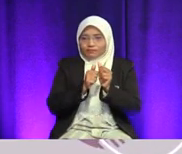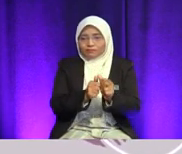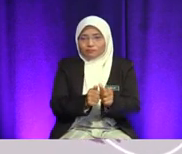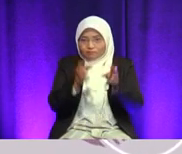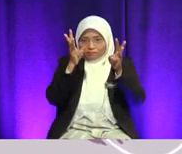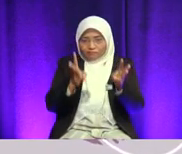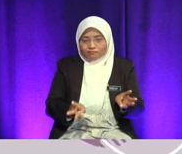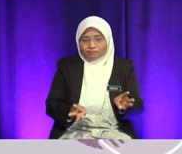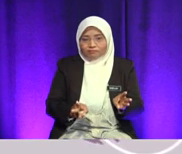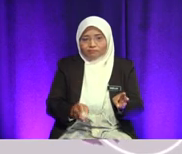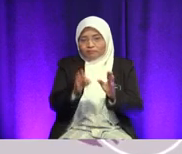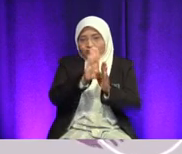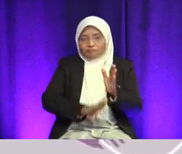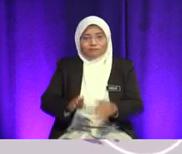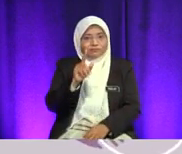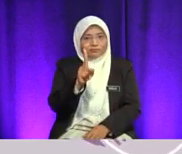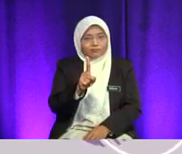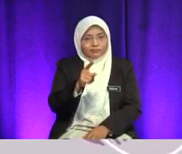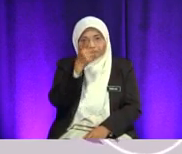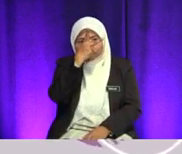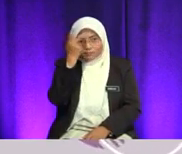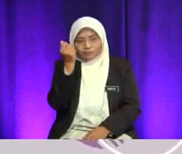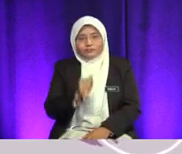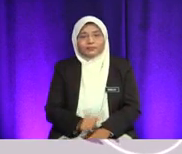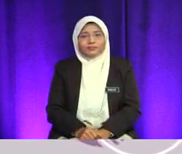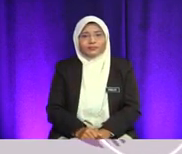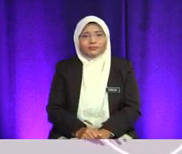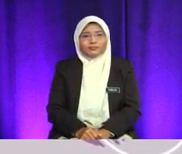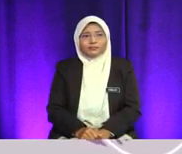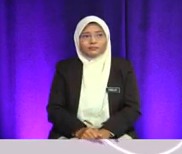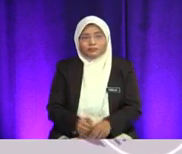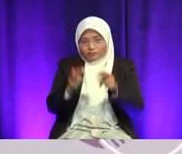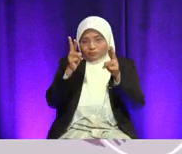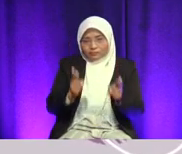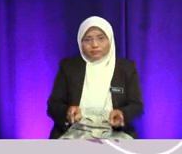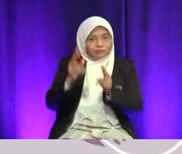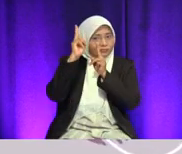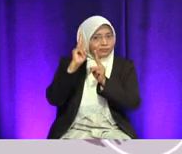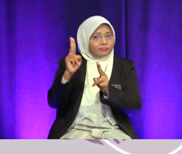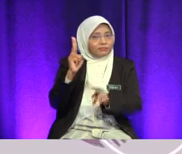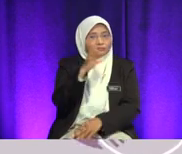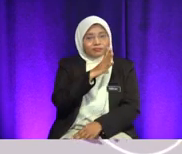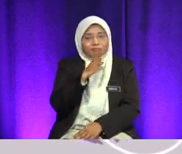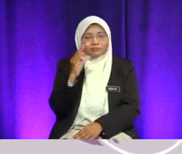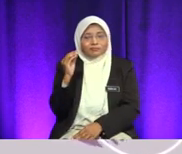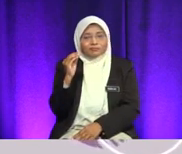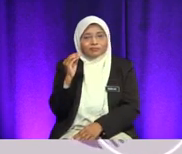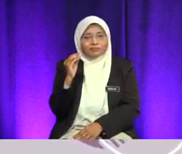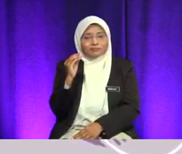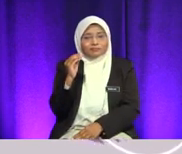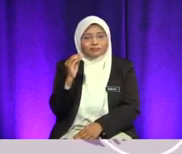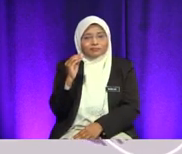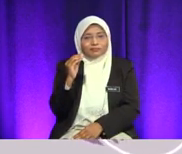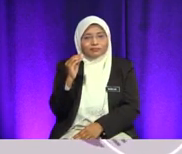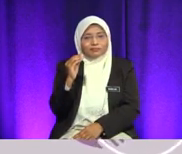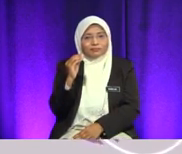bertoleransi Hal ini karena menunjukkan rakyat menghormati agama dan adat lain oleh itu